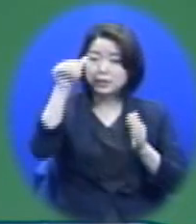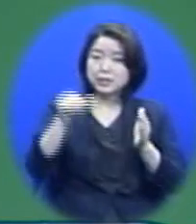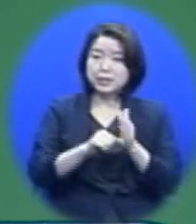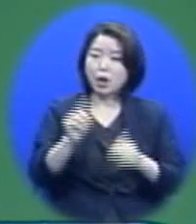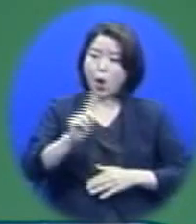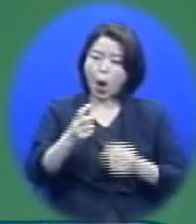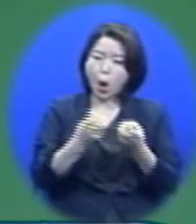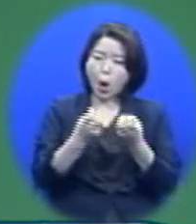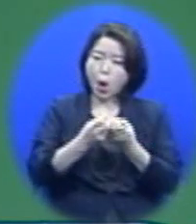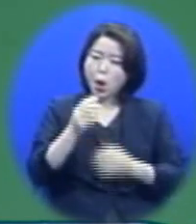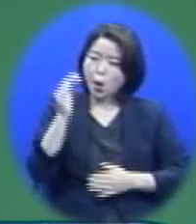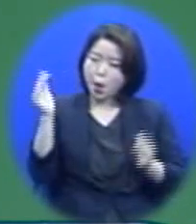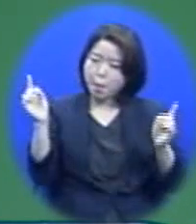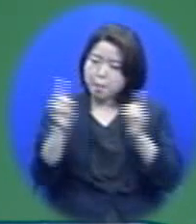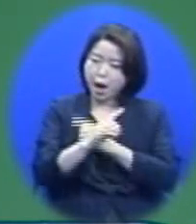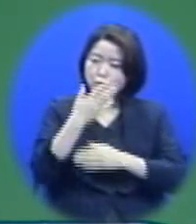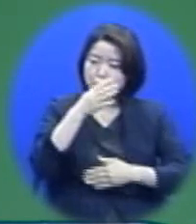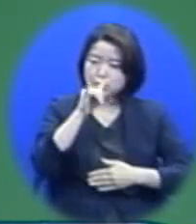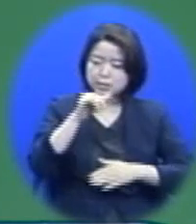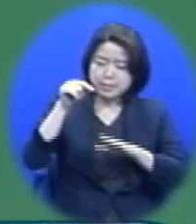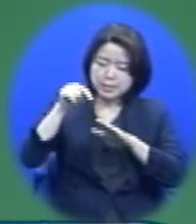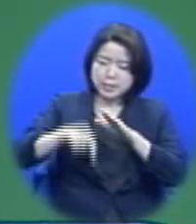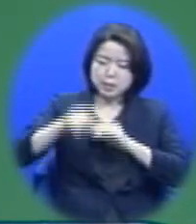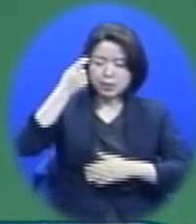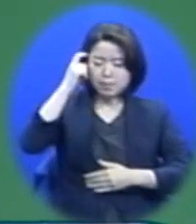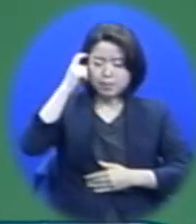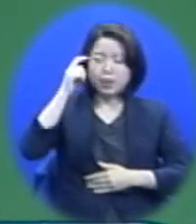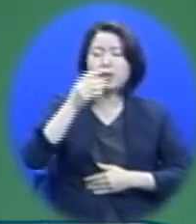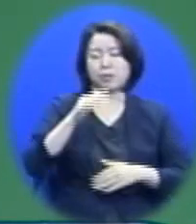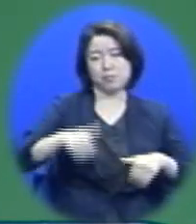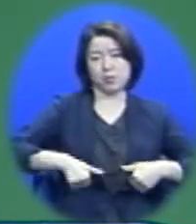있었는지를 한번 우리가 깊이 묵상해 볼 필요가 있습니다.